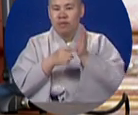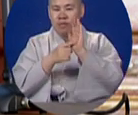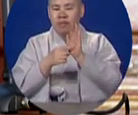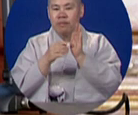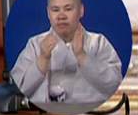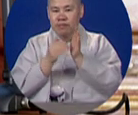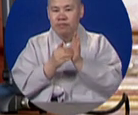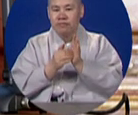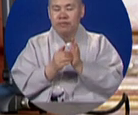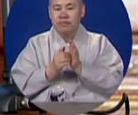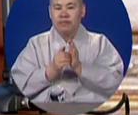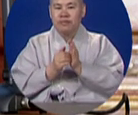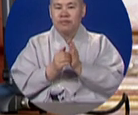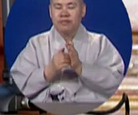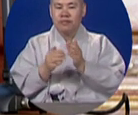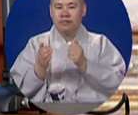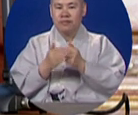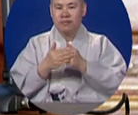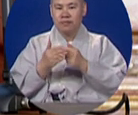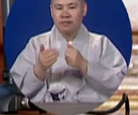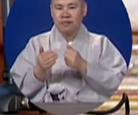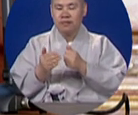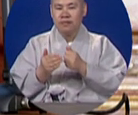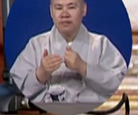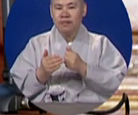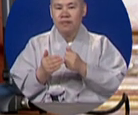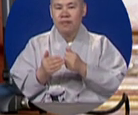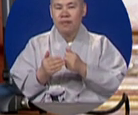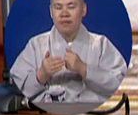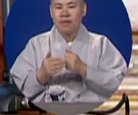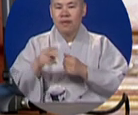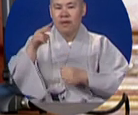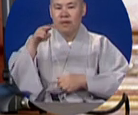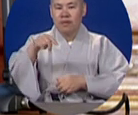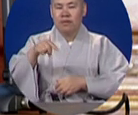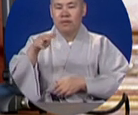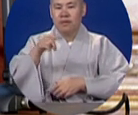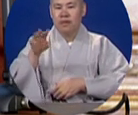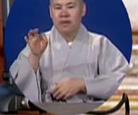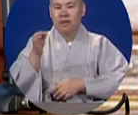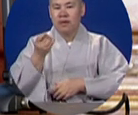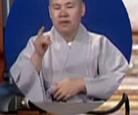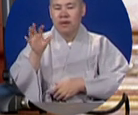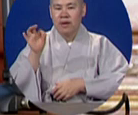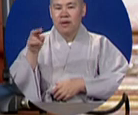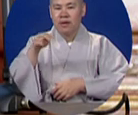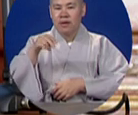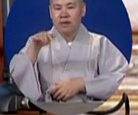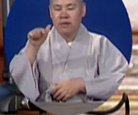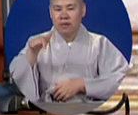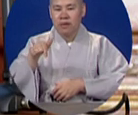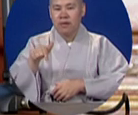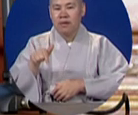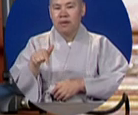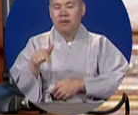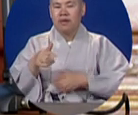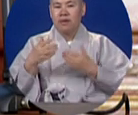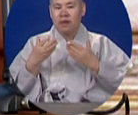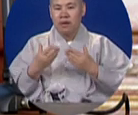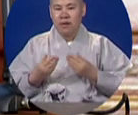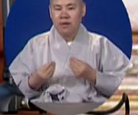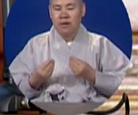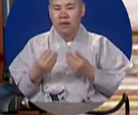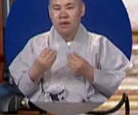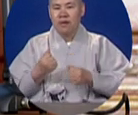그래서 이것이 수 상 행 식이에요 그럼 예를 들면